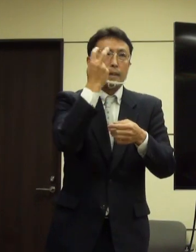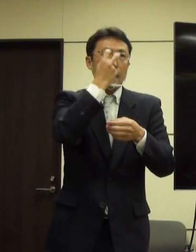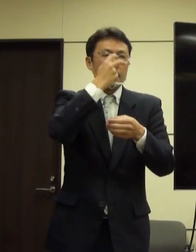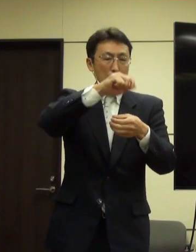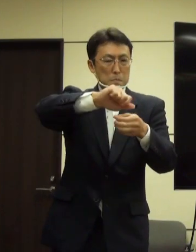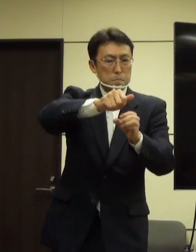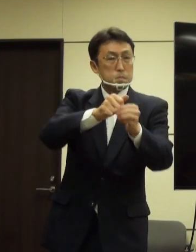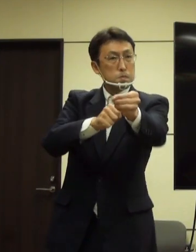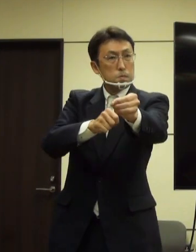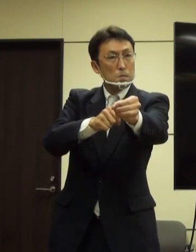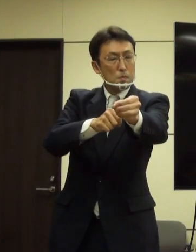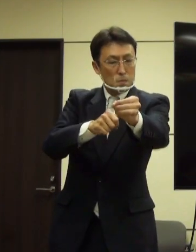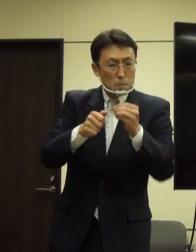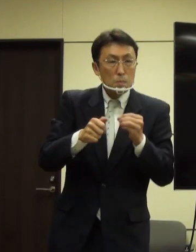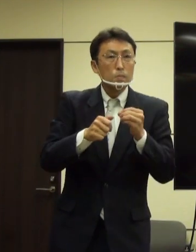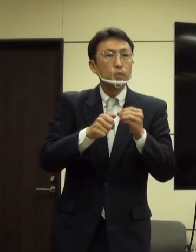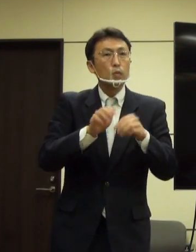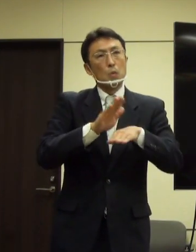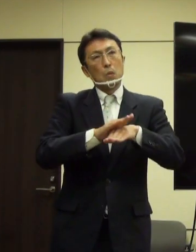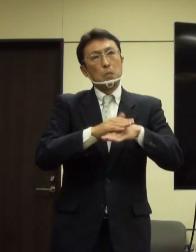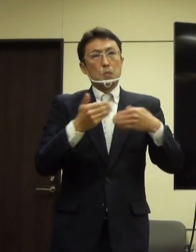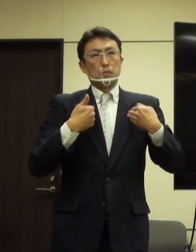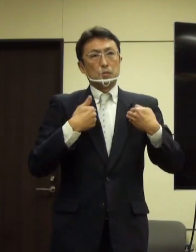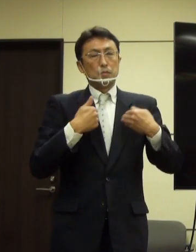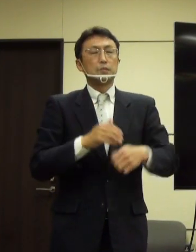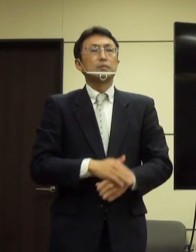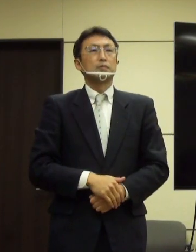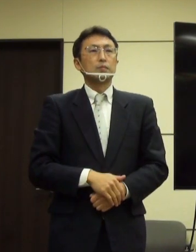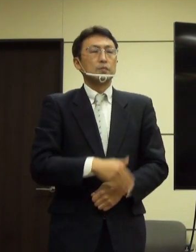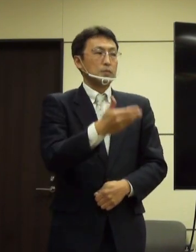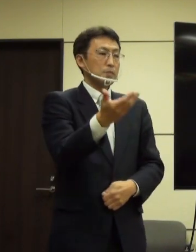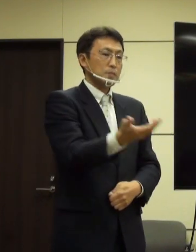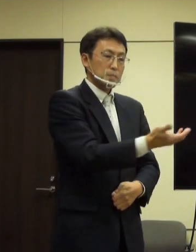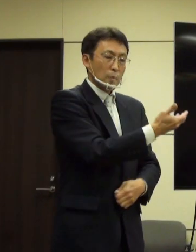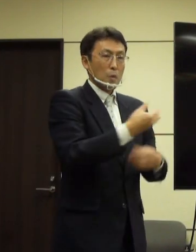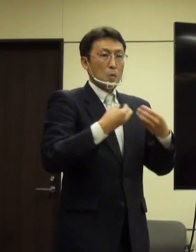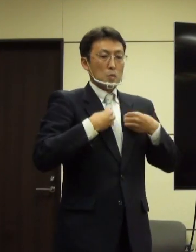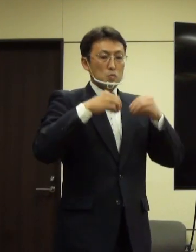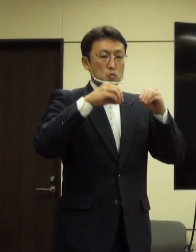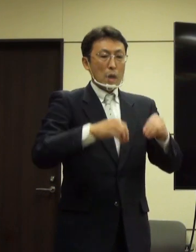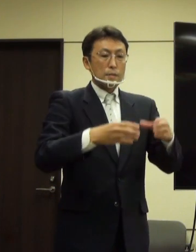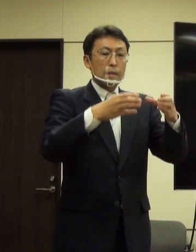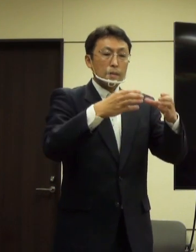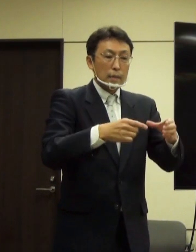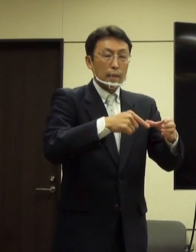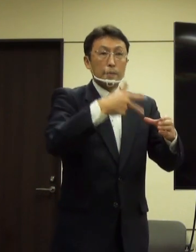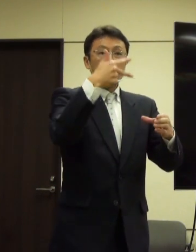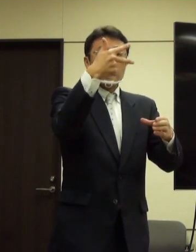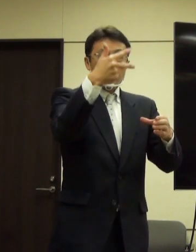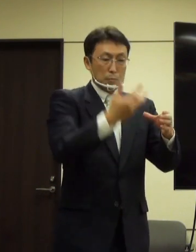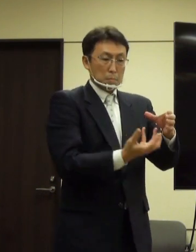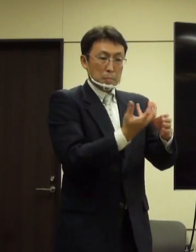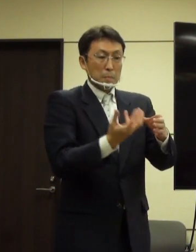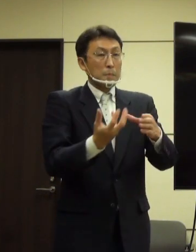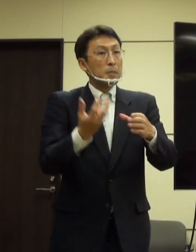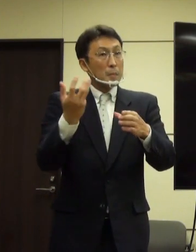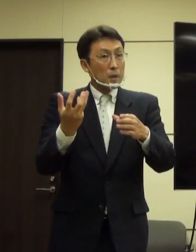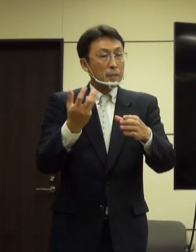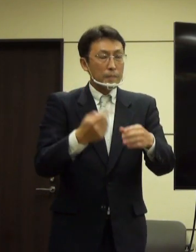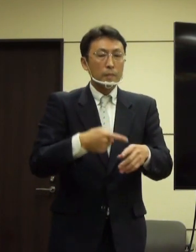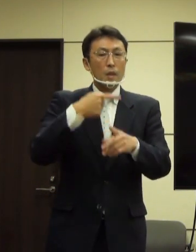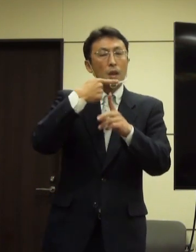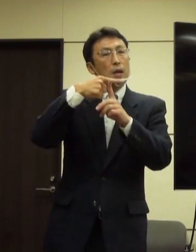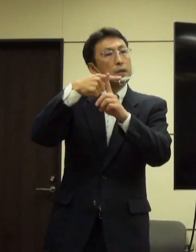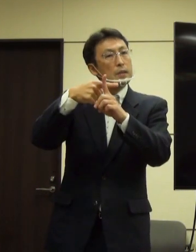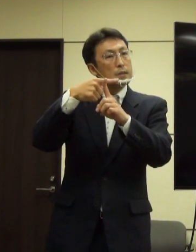進めたいというふうに思っています7つクラスター発信している言ったということですけれどもあの赤十字と西部病院に